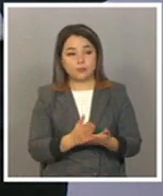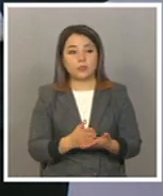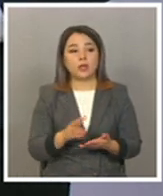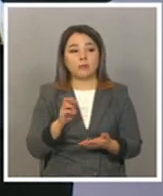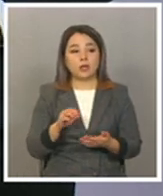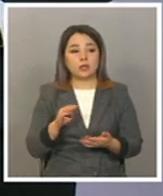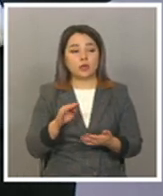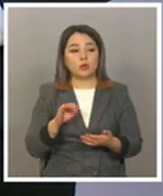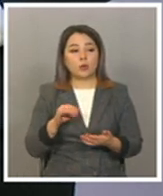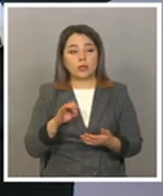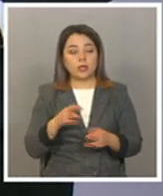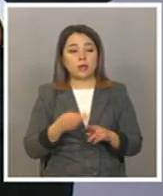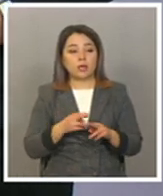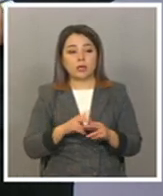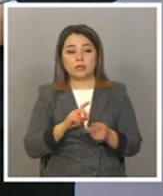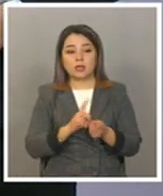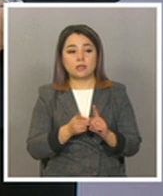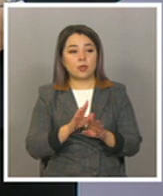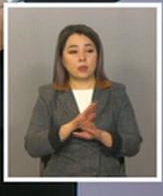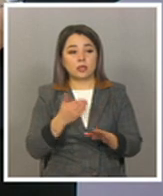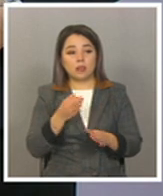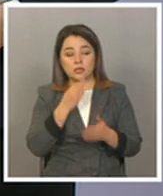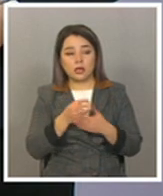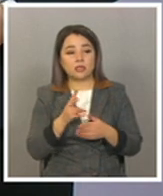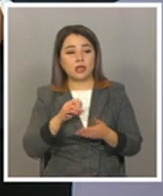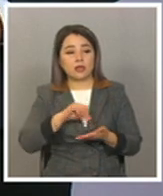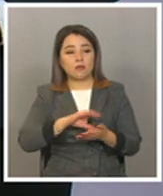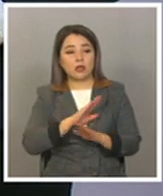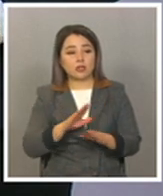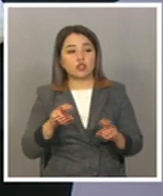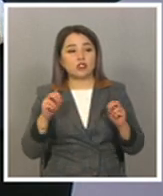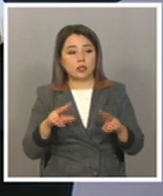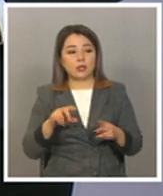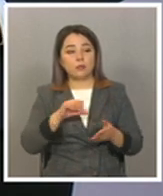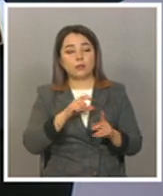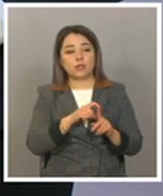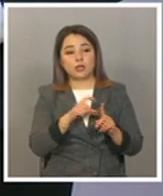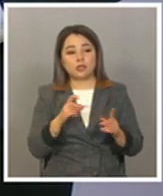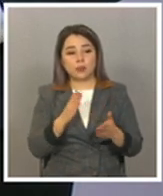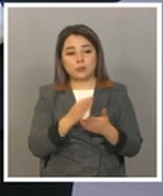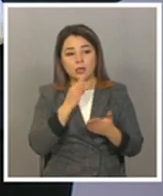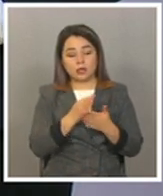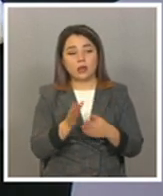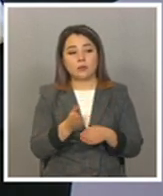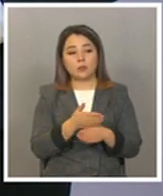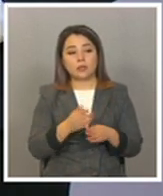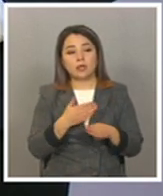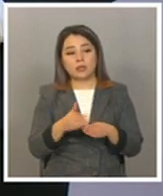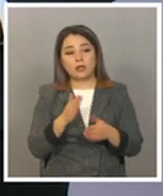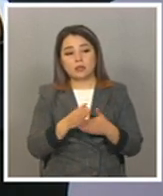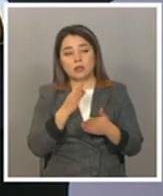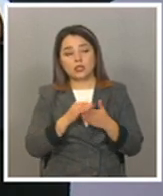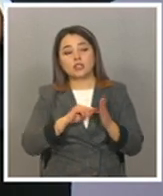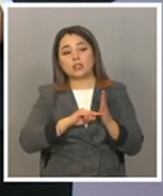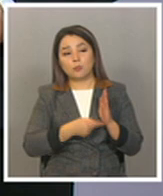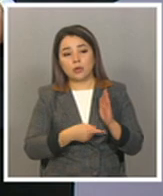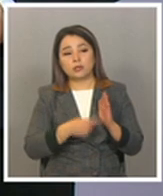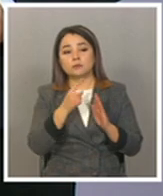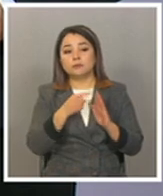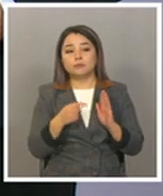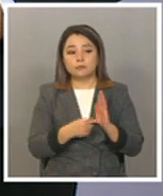Междометия не изменяются, не являются членами предложения. Междометие выделяется запятой или восклицательным